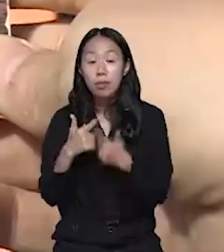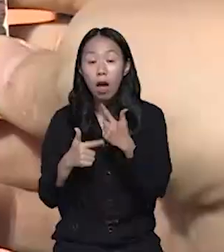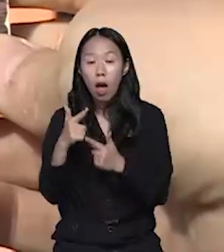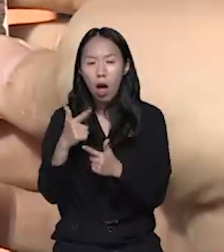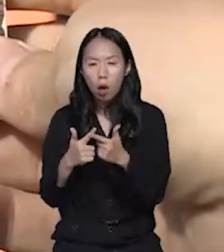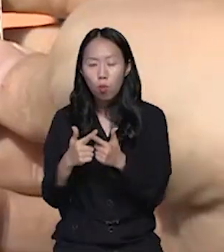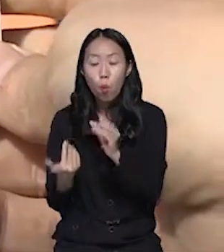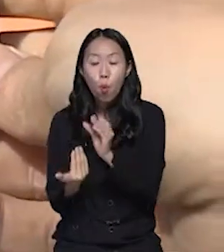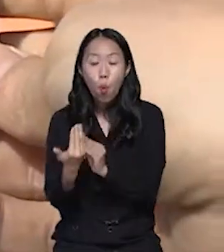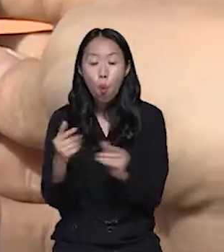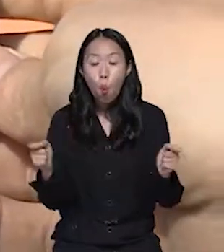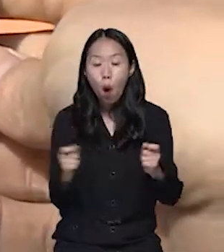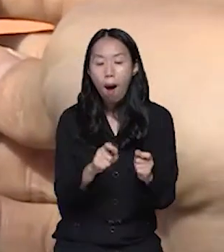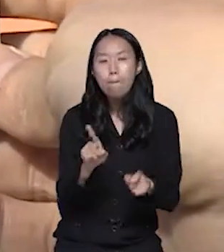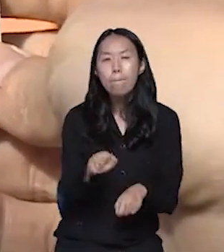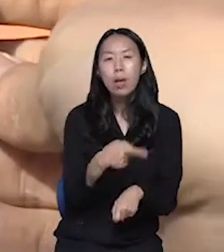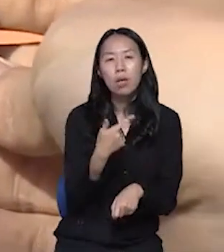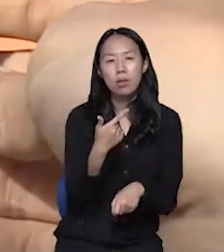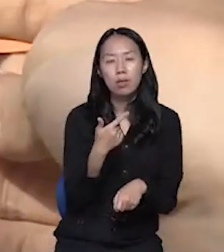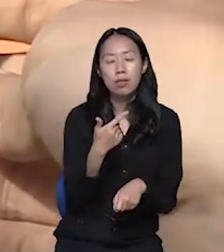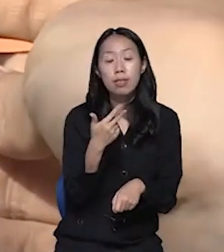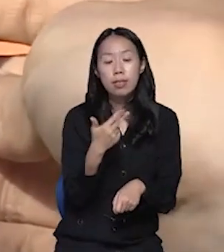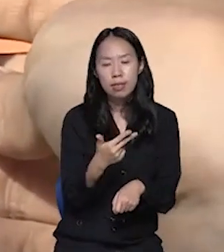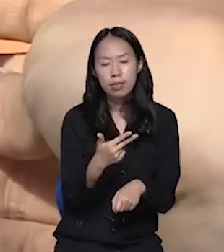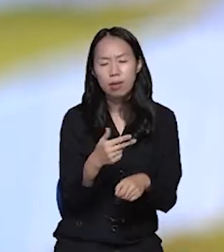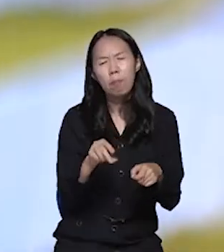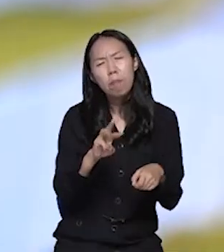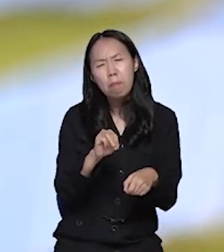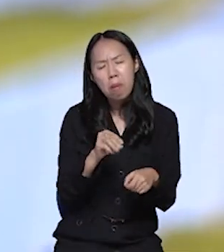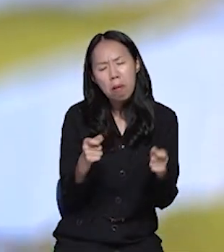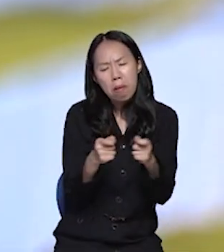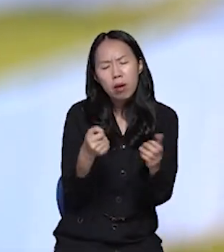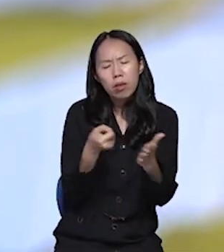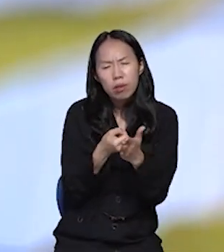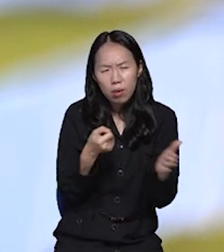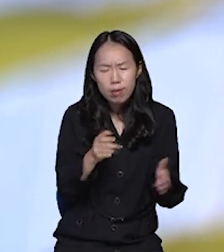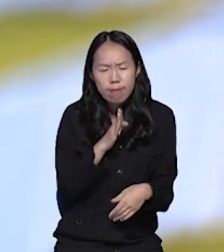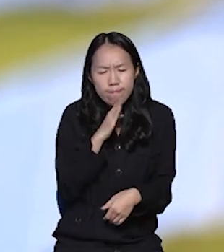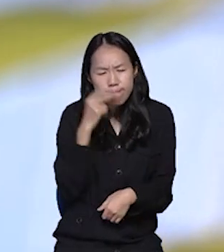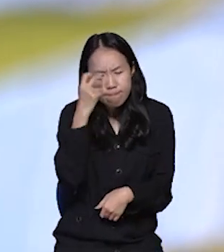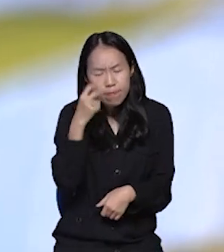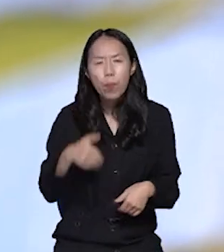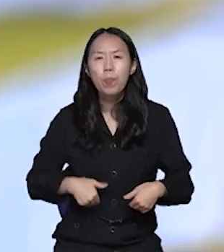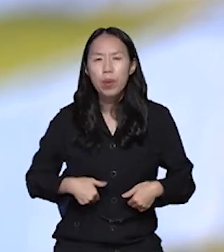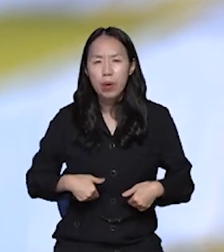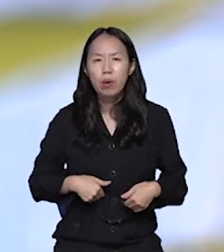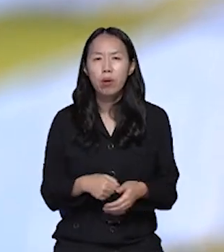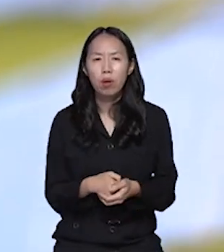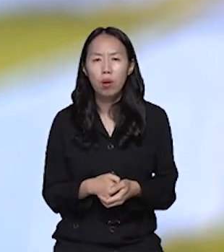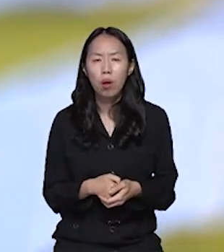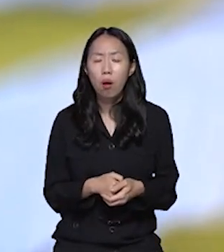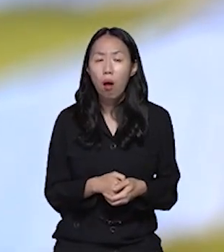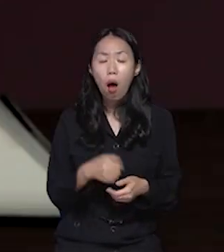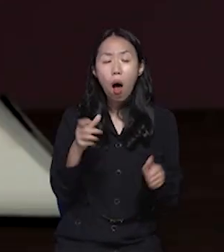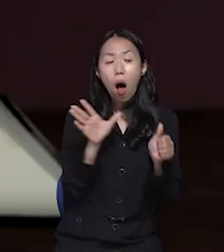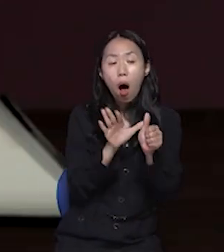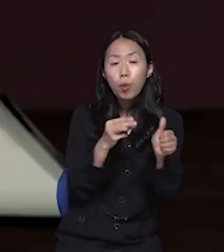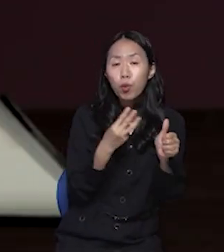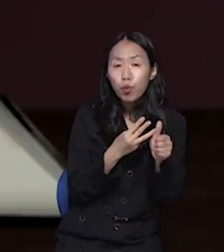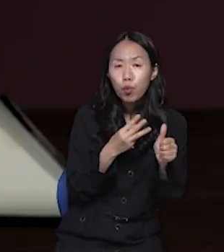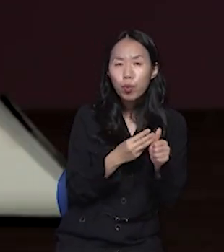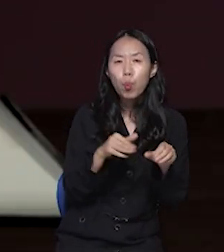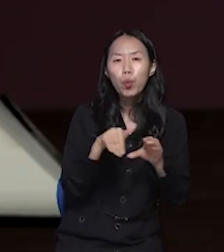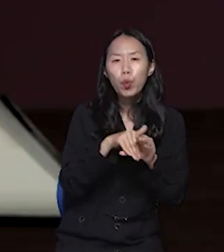불과 170m 밖에 떨어졌지 않은만큼 충분한 실태조사가 필요하다는 입장입니다 반면 한군은